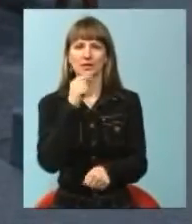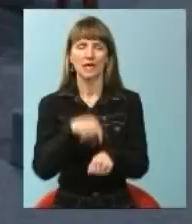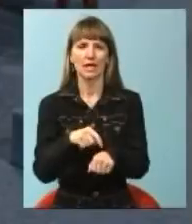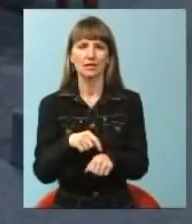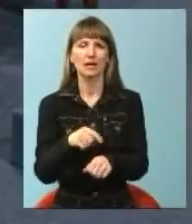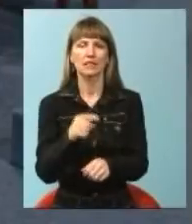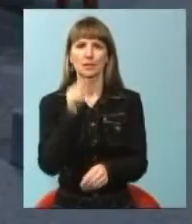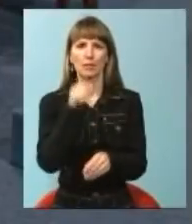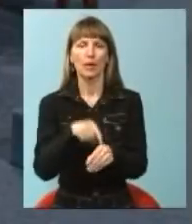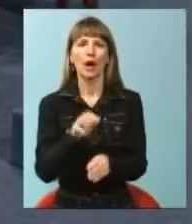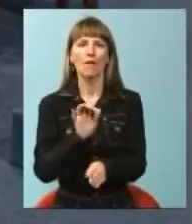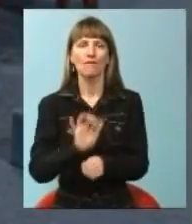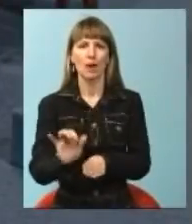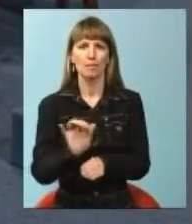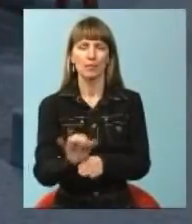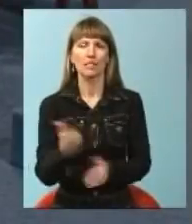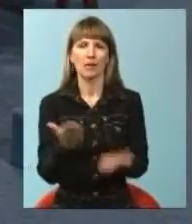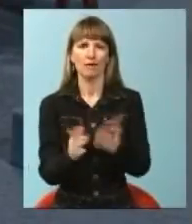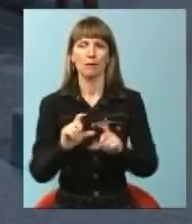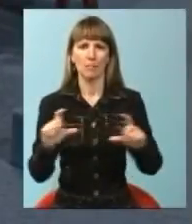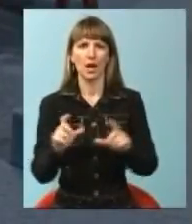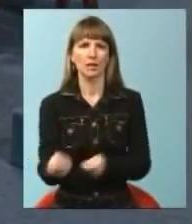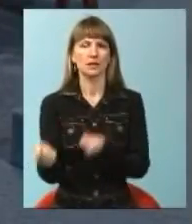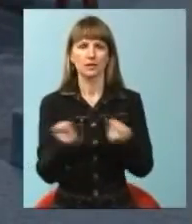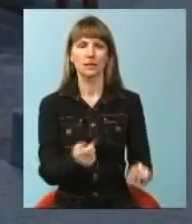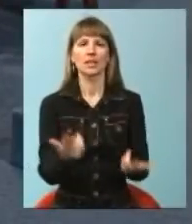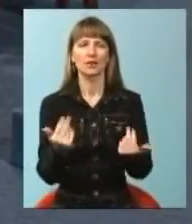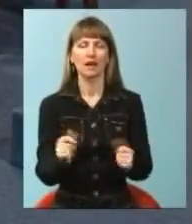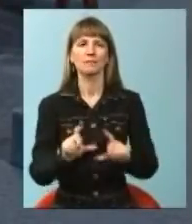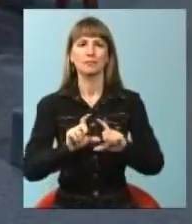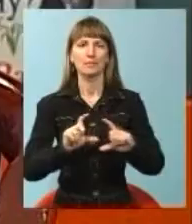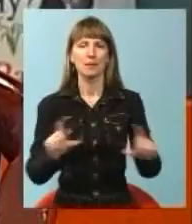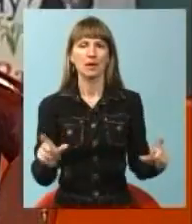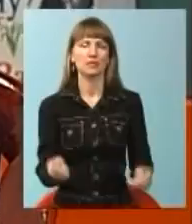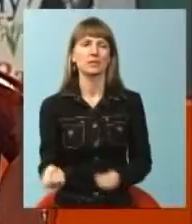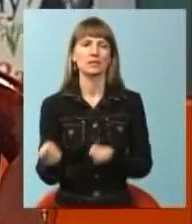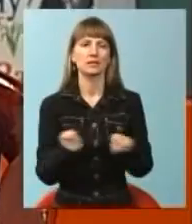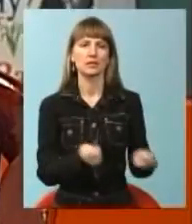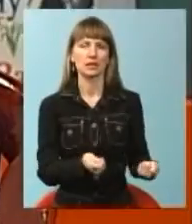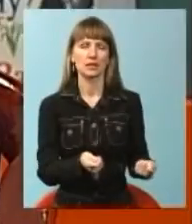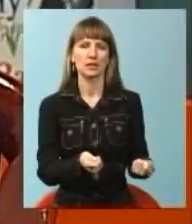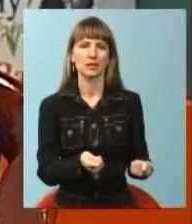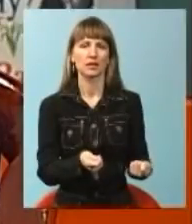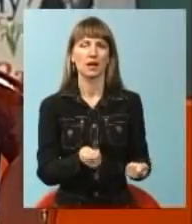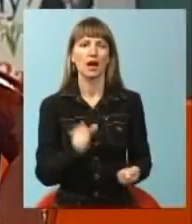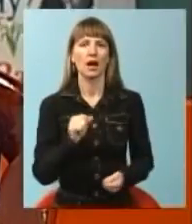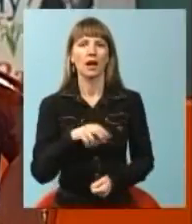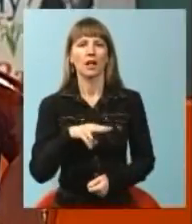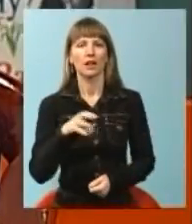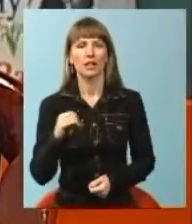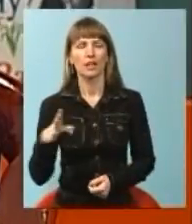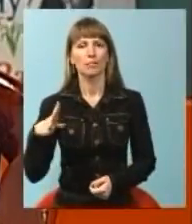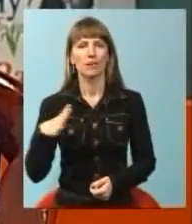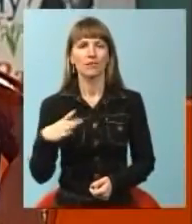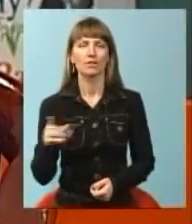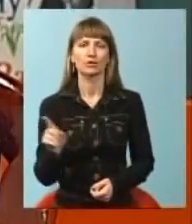птахофабрик? Напевно, до магазинів. Так. У магазини вона приїздить, але буває,